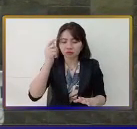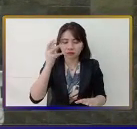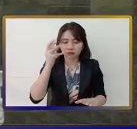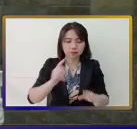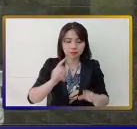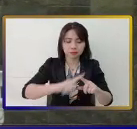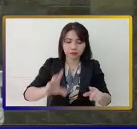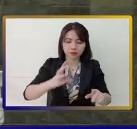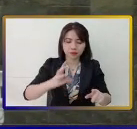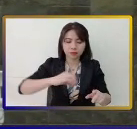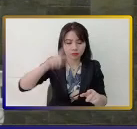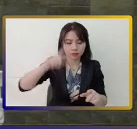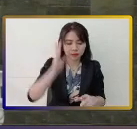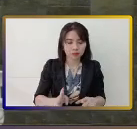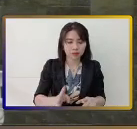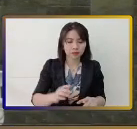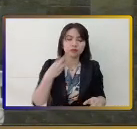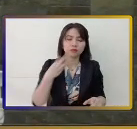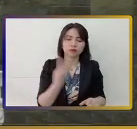I would like to